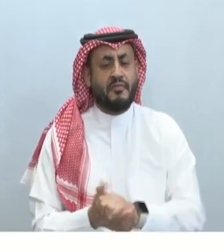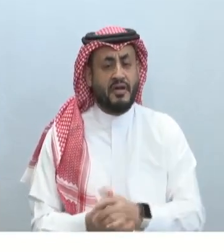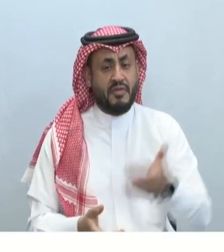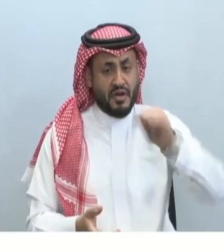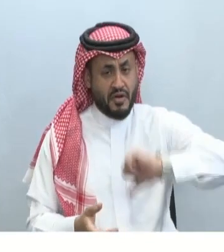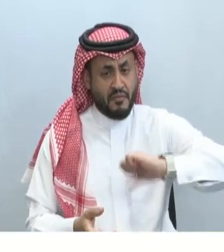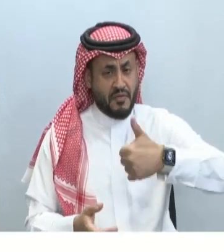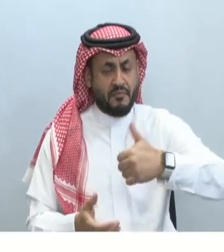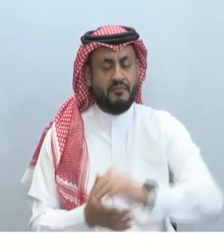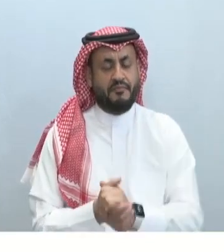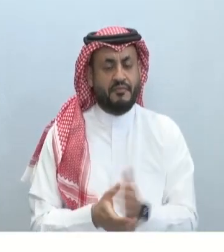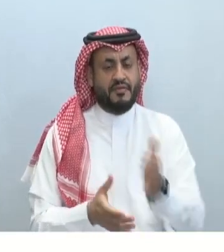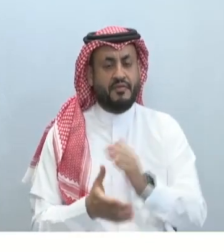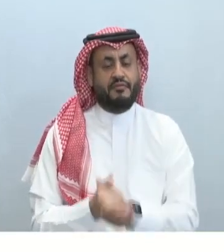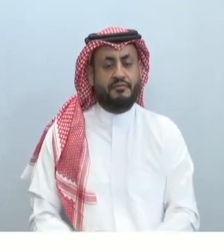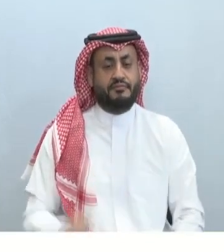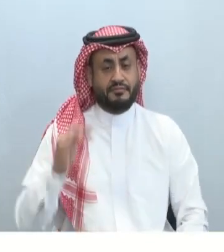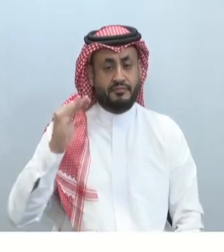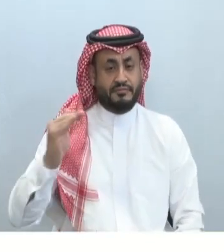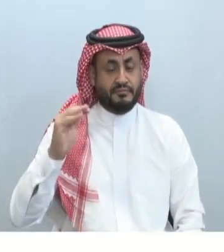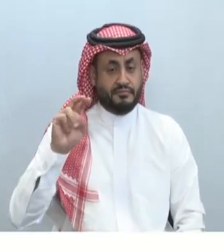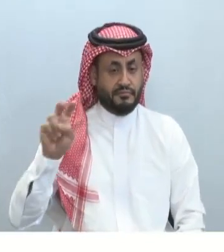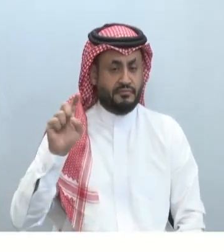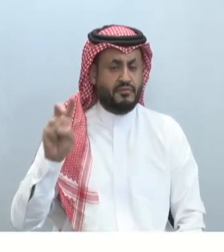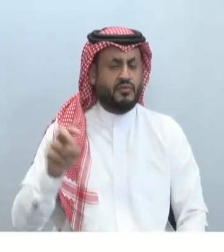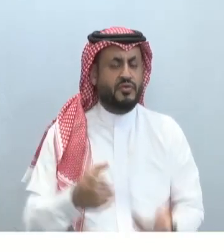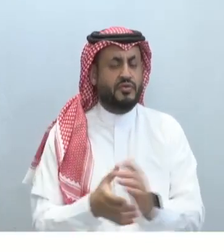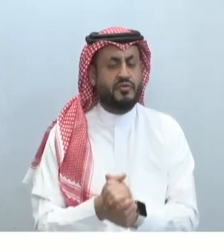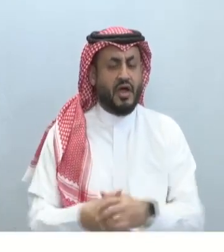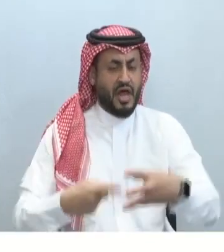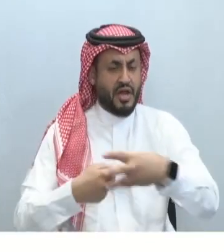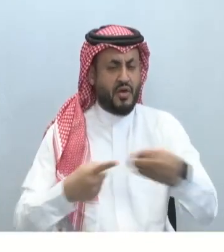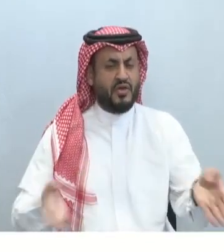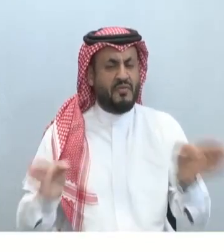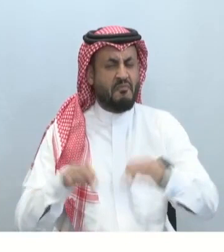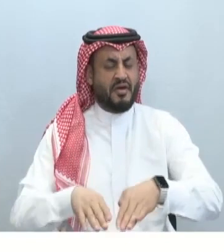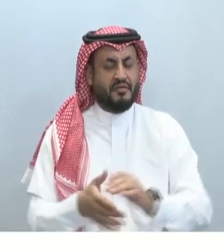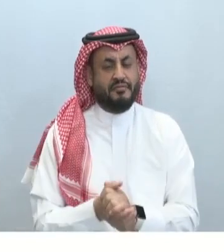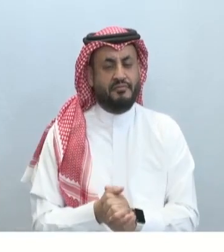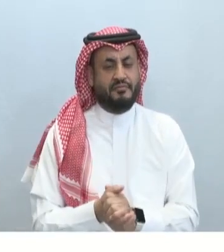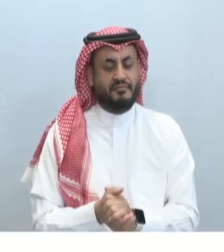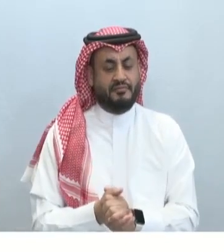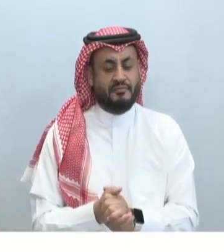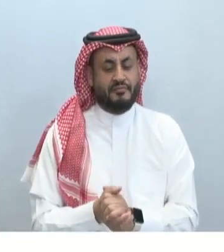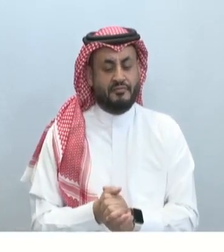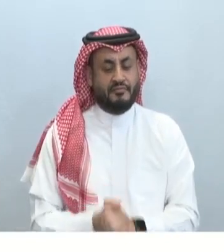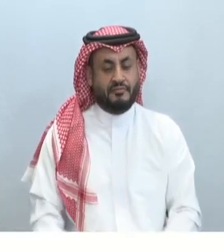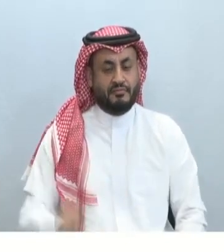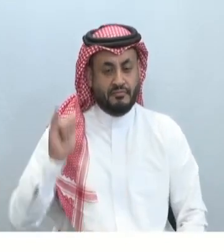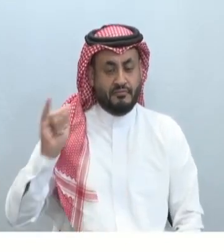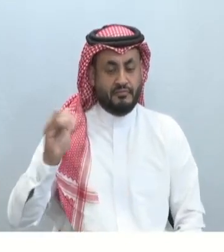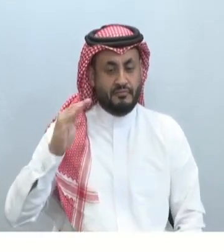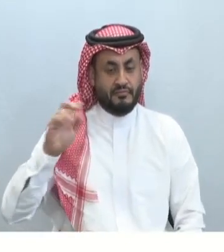ونحوه محقت لاحظوا المحق هو النقصان وذهاب البركه